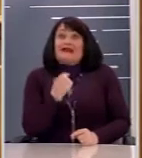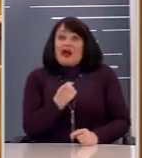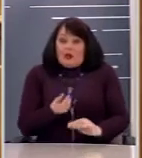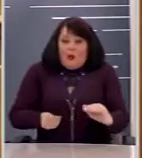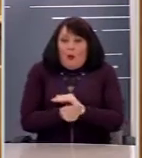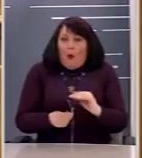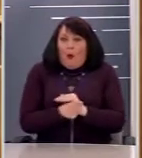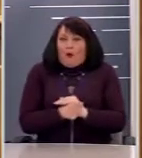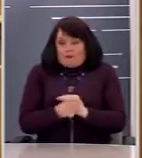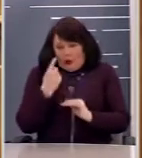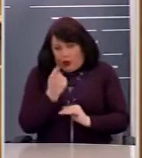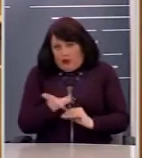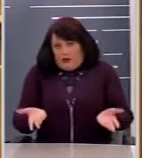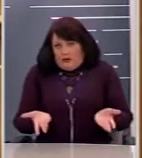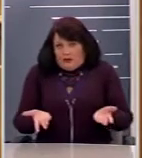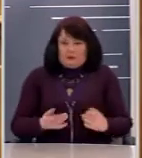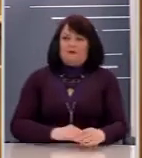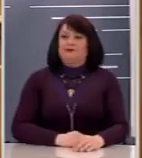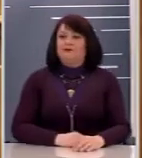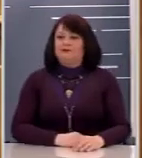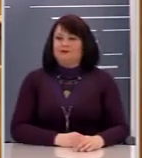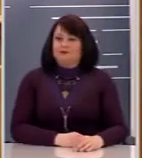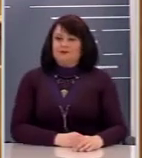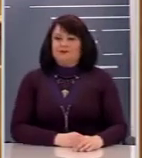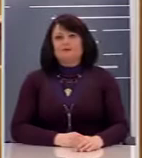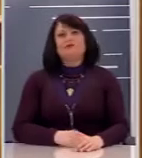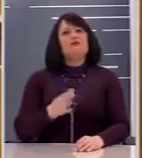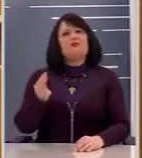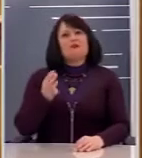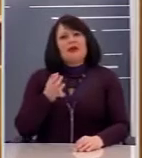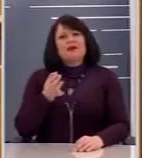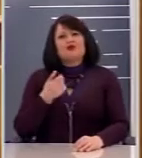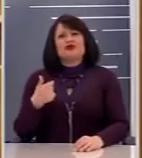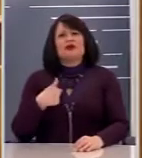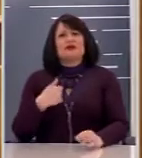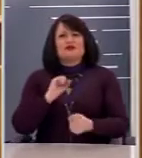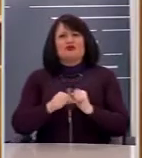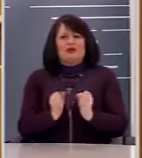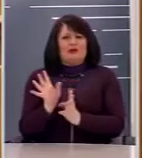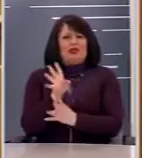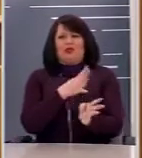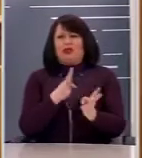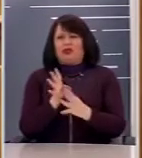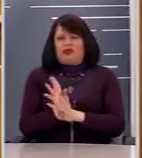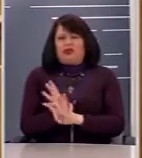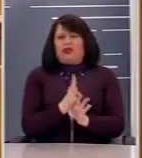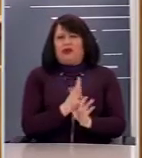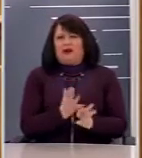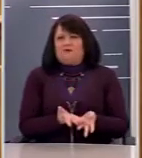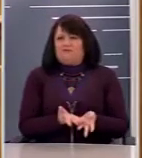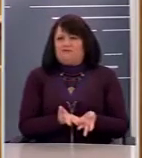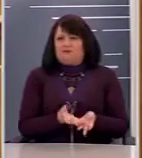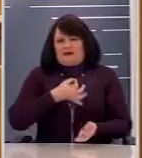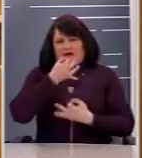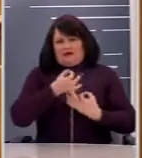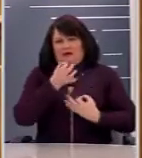Είναι στα πρακτικά καταχωρημένο. Λέτε ότι ο προσανατολισμός λοιπόν και αντιπερισπασμός. Εγώ δεν θα σας μιλήσω με τη δική μας